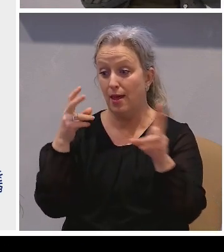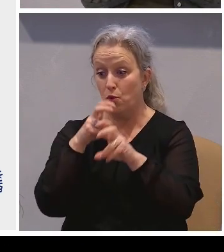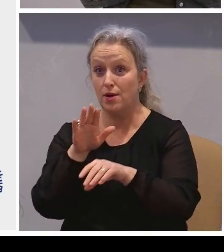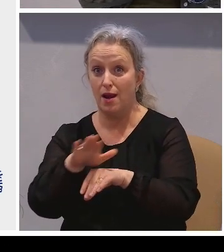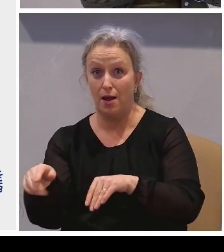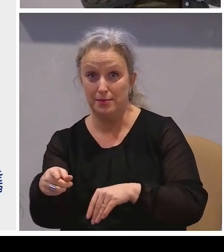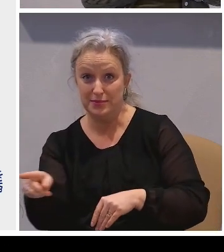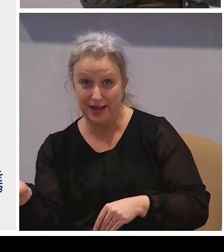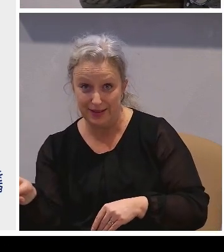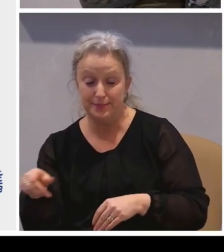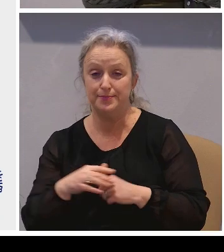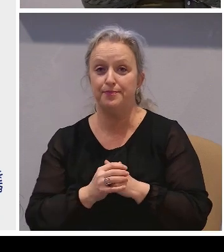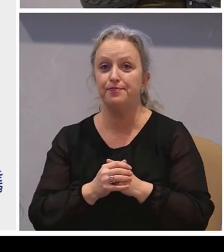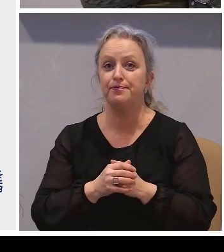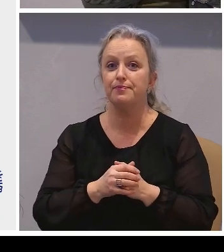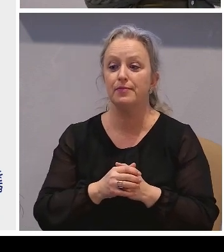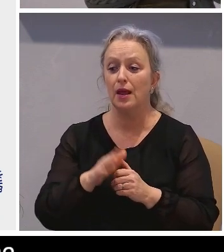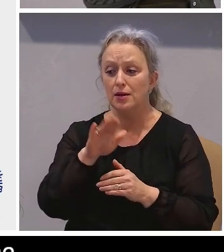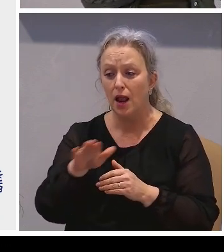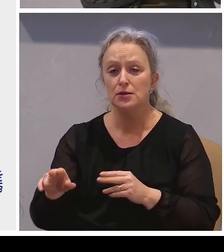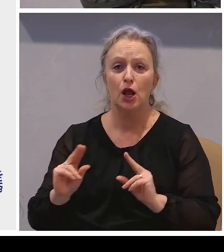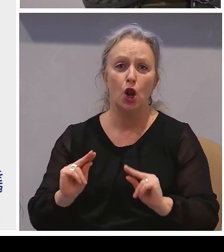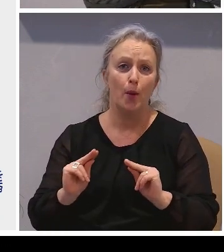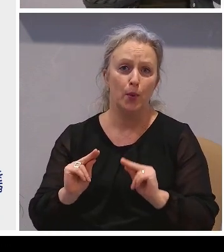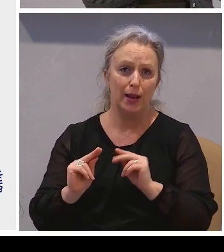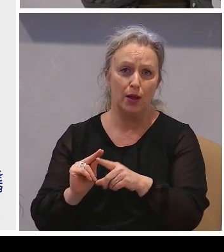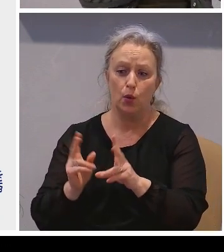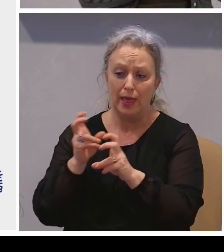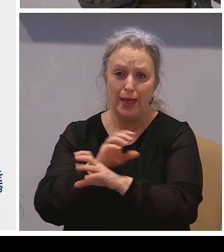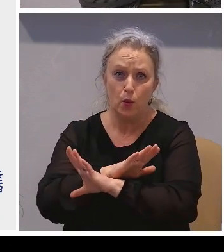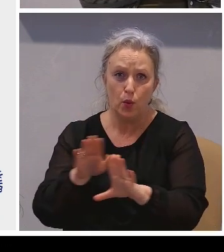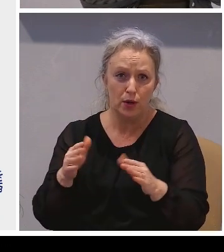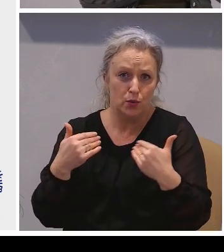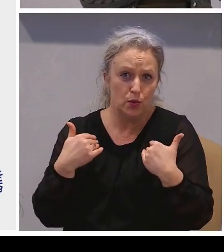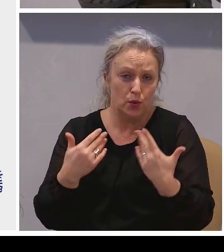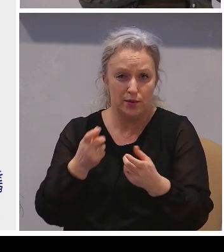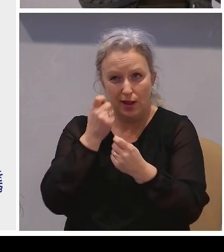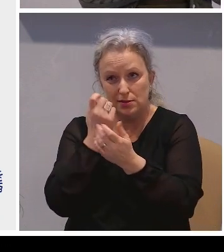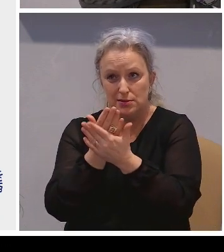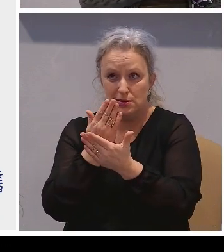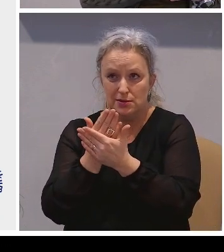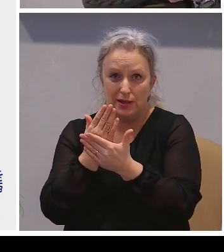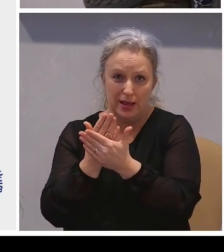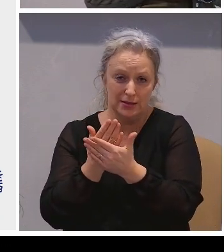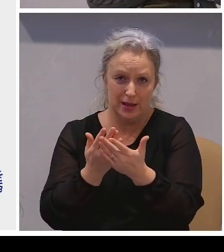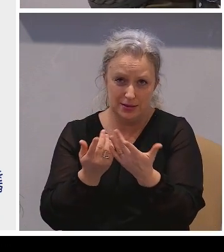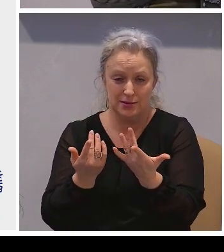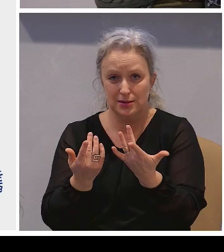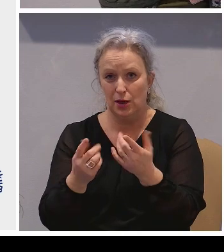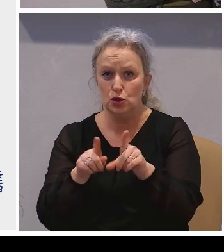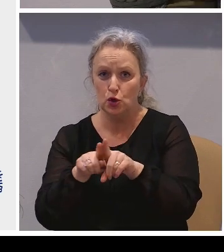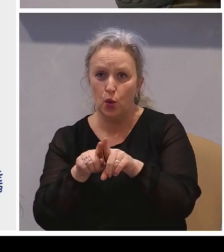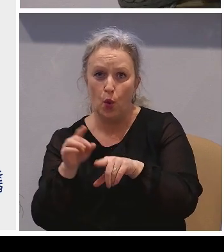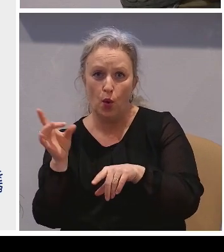tested on adults. Ja lastel This loomulikult drug is the ei uuritud opposite. seda, et We are kuidas see siis giving a näiteks drug to spermatogeneesile mõjub, adults that's aga been nüüd on kahjuks tested